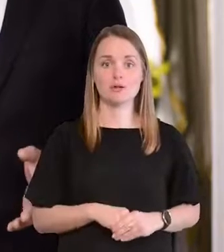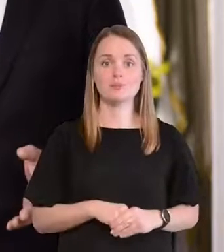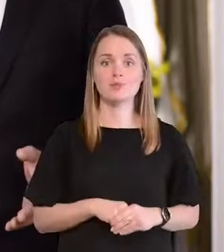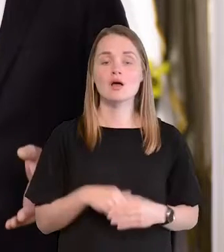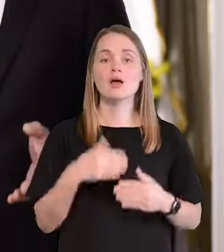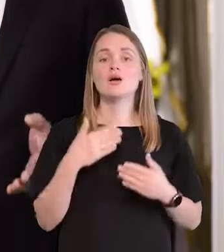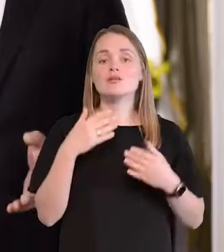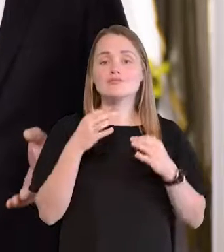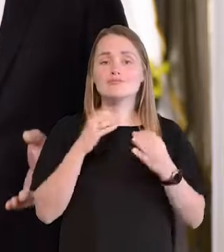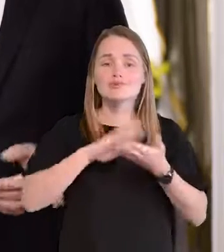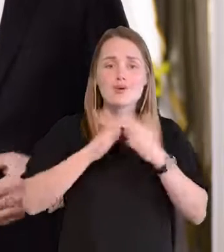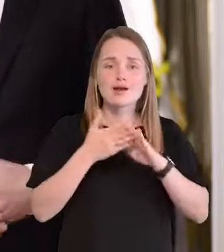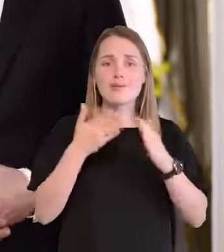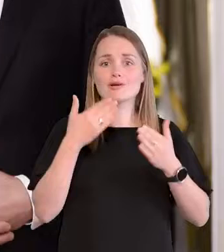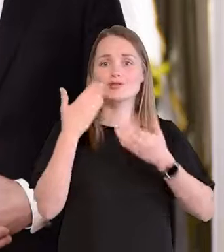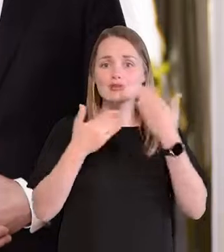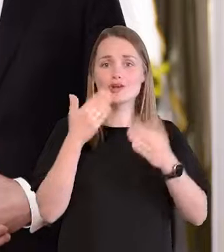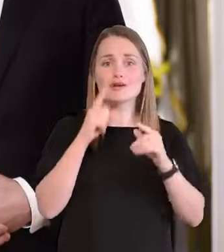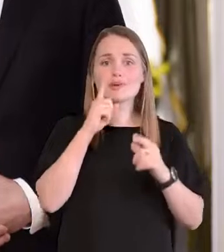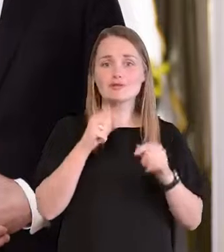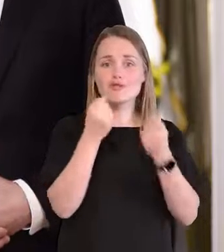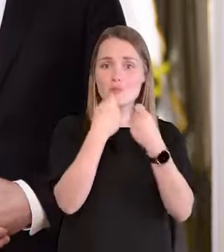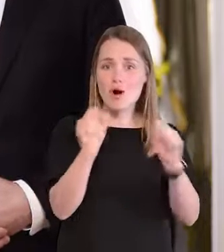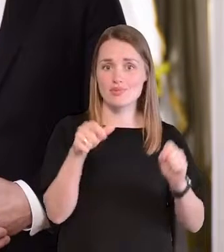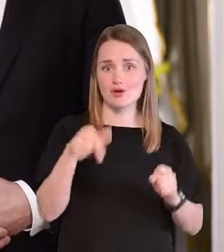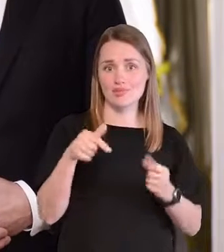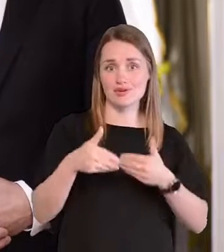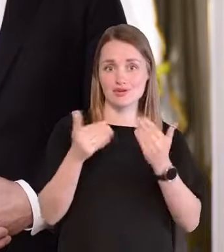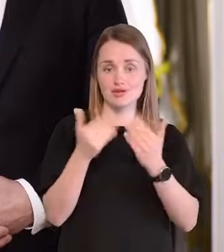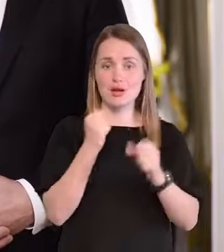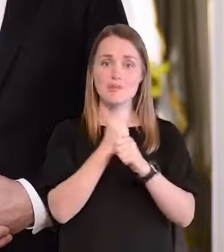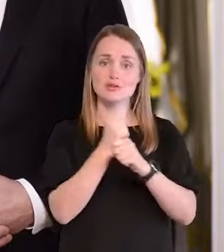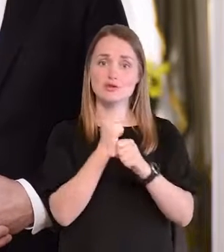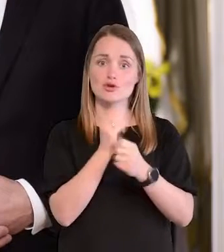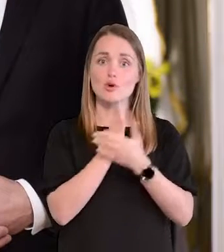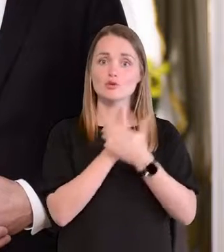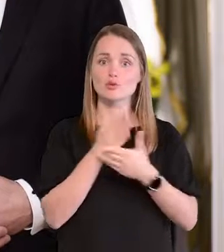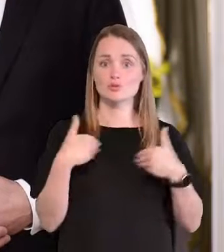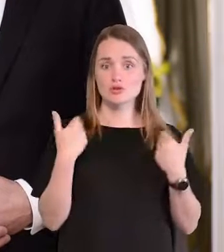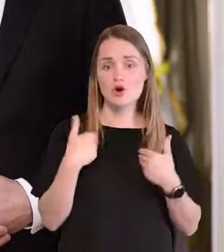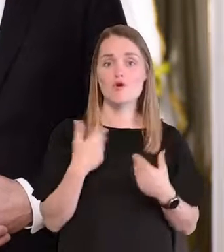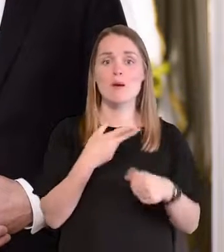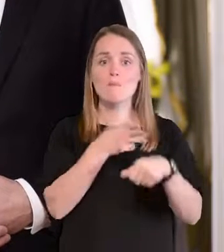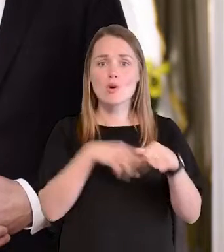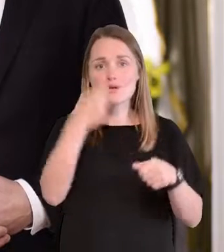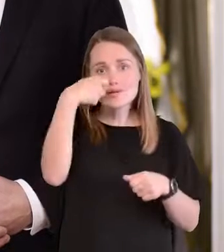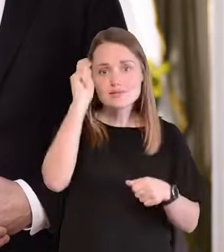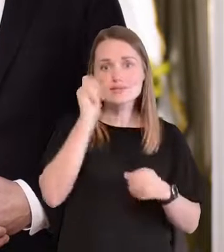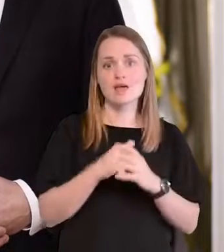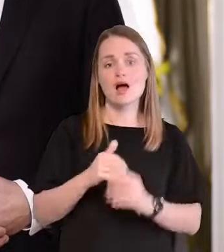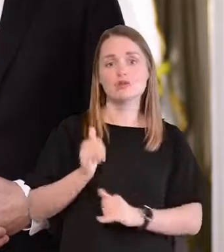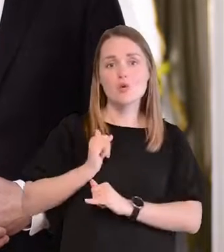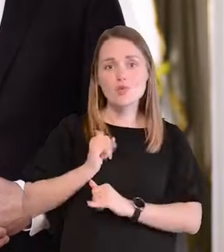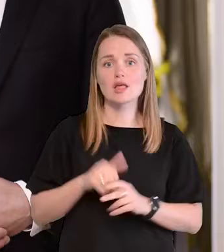Drodzy Państwo, składamy najserdeczniejsze życzenia prawdziwym bohaterom tych dni. Pracownikom służby zdrowia, funkcjonariuszom